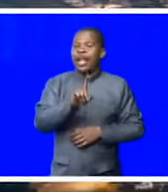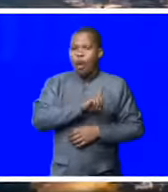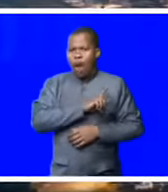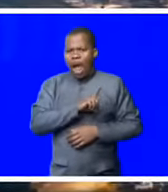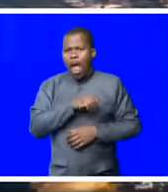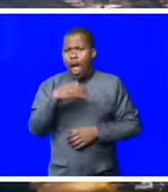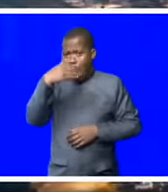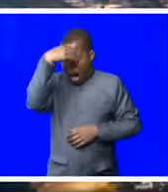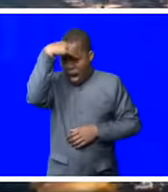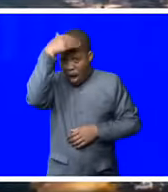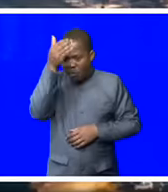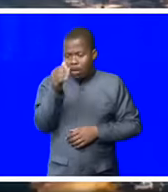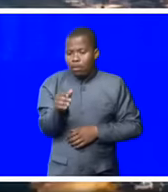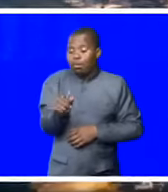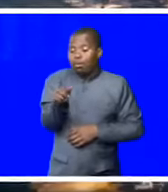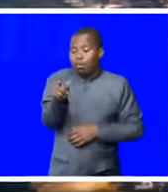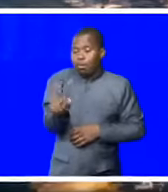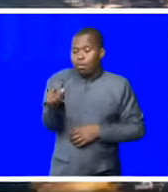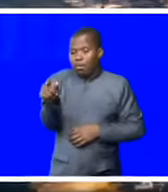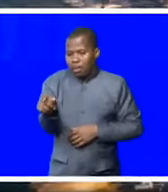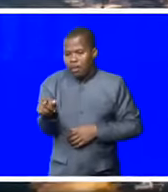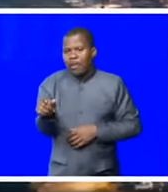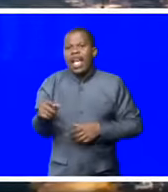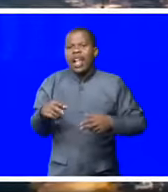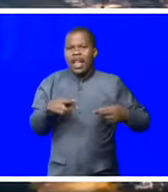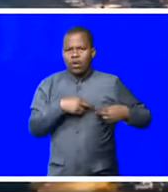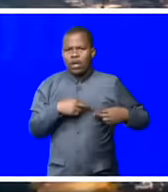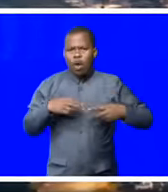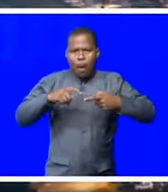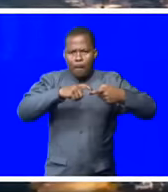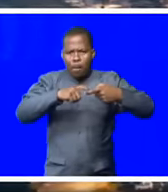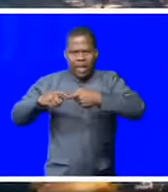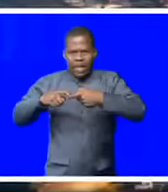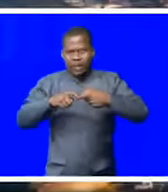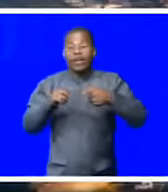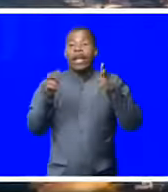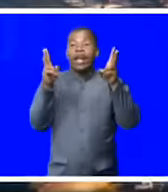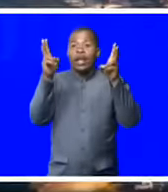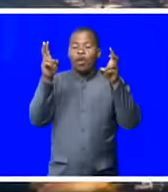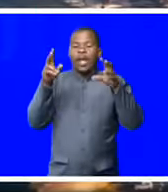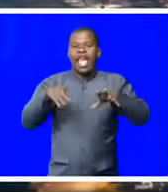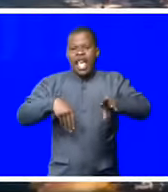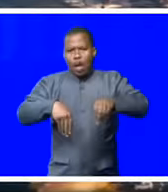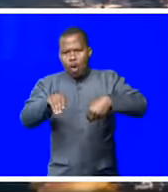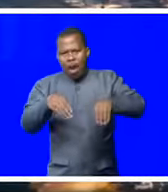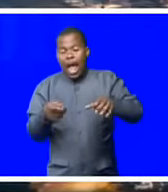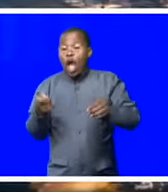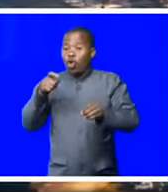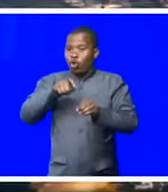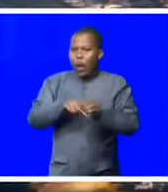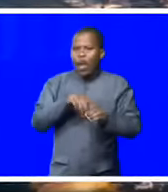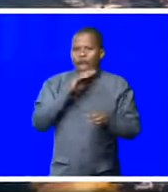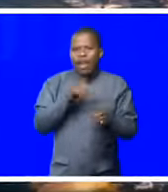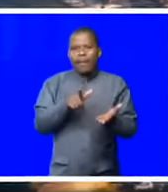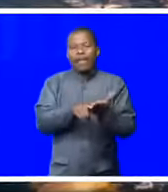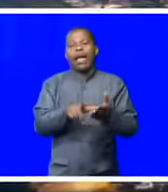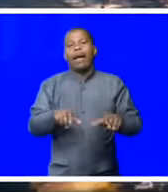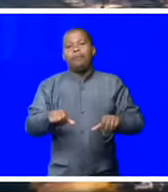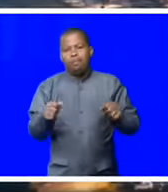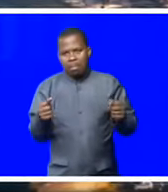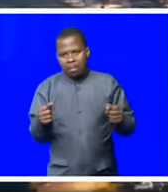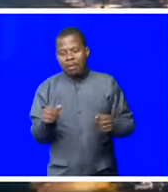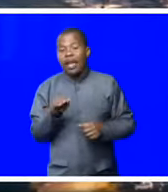Federation ngesizathu sokuthi bepolitiki bakulela live bacambukele etindzabeni tebhola pheceleti undue influence of third